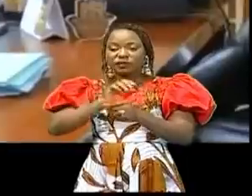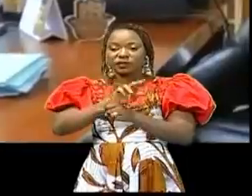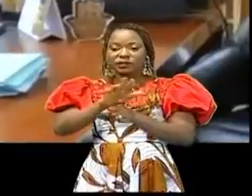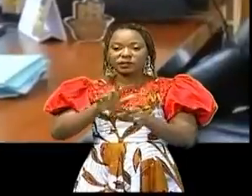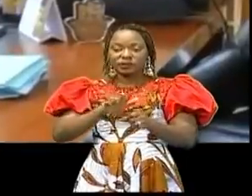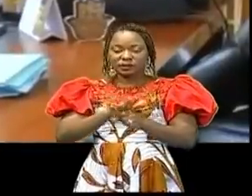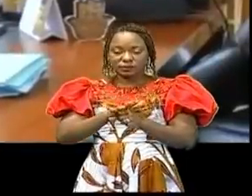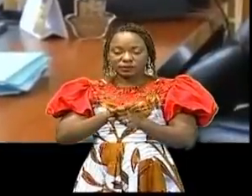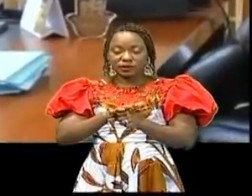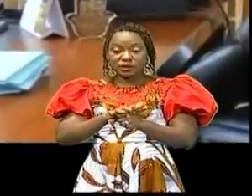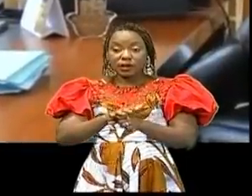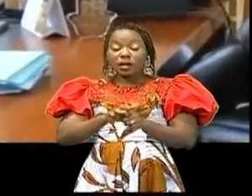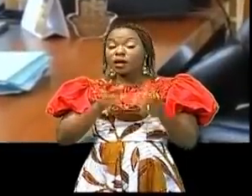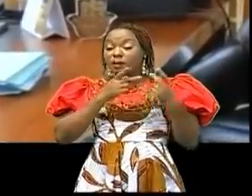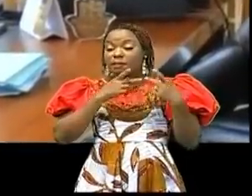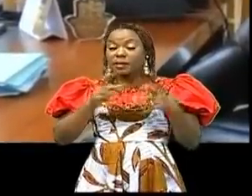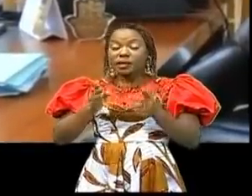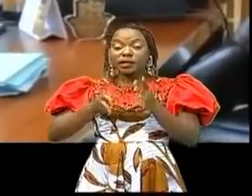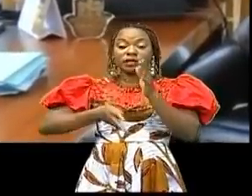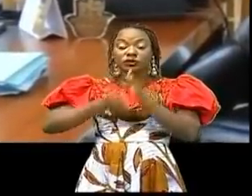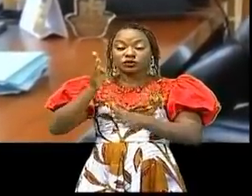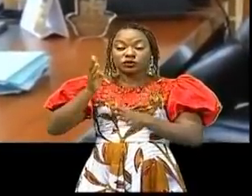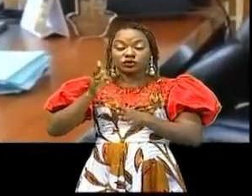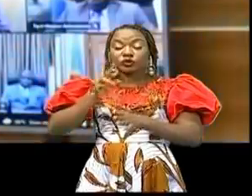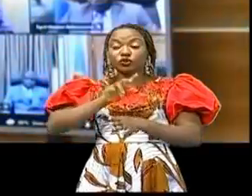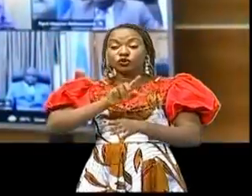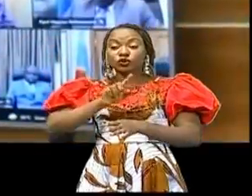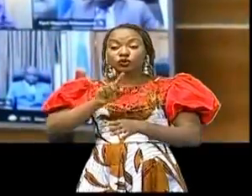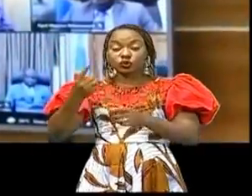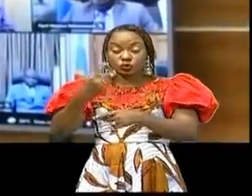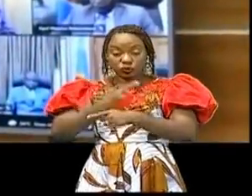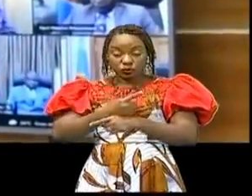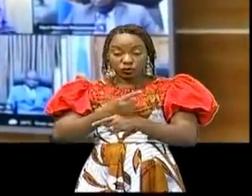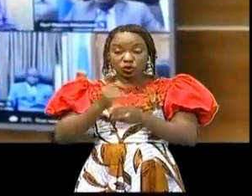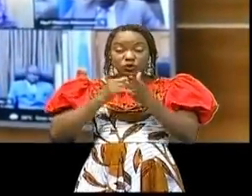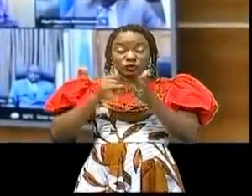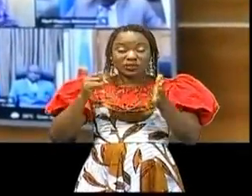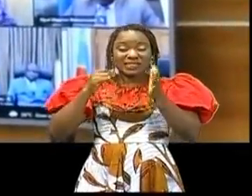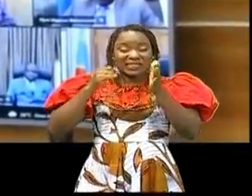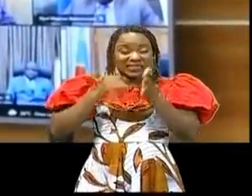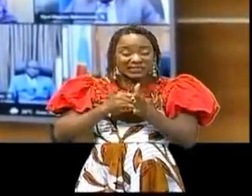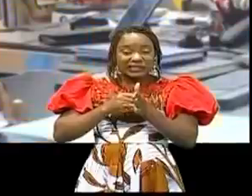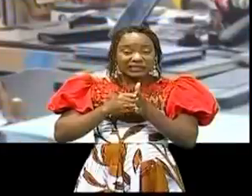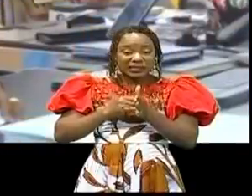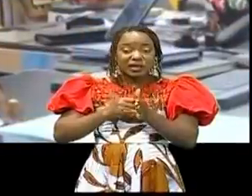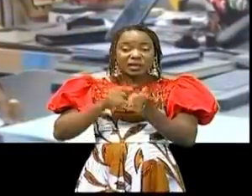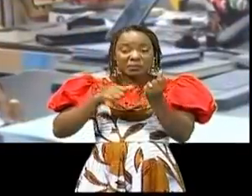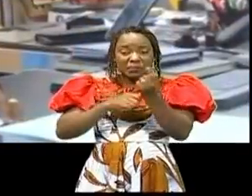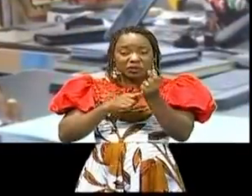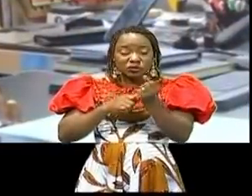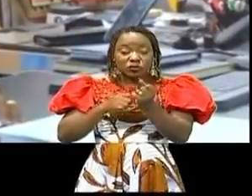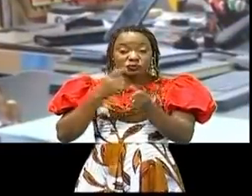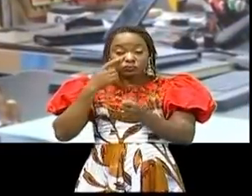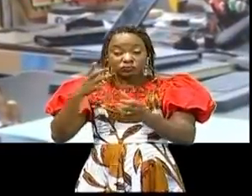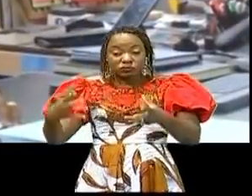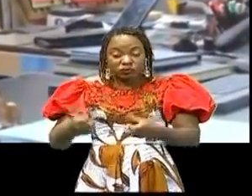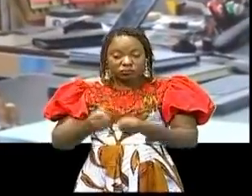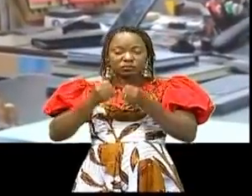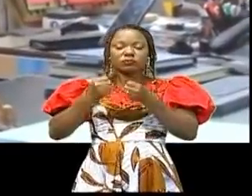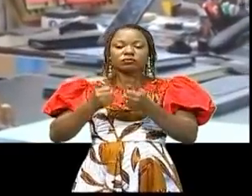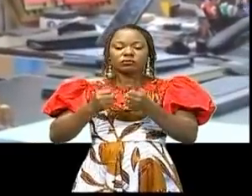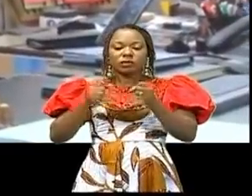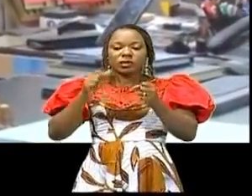Congo. Au cours de 14 derniers jours, 66 nouveaux cas confirmés de COVID-19, soit une moyenne d'environ 5 nouveaux cas par